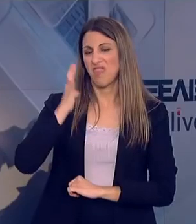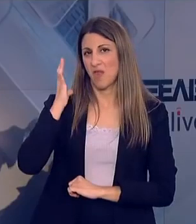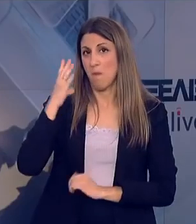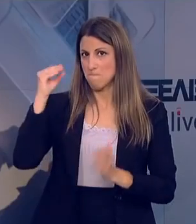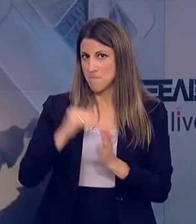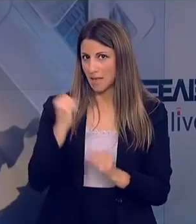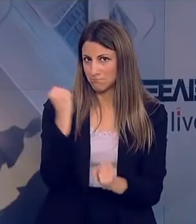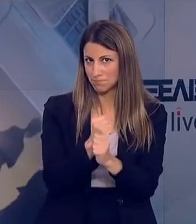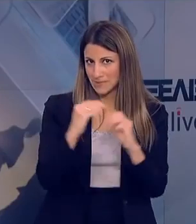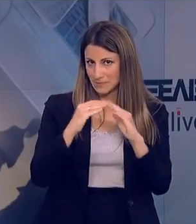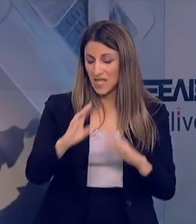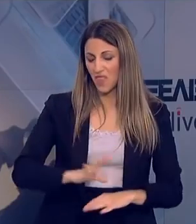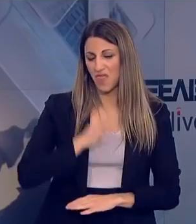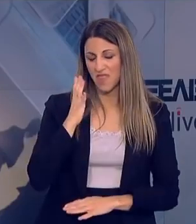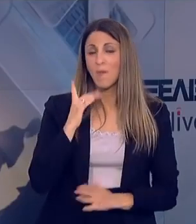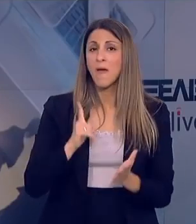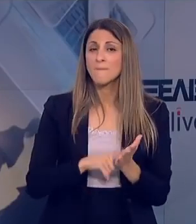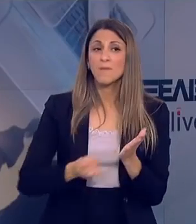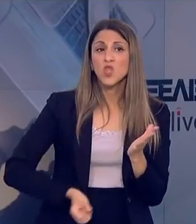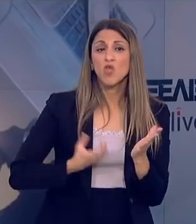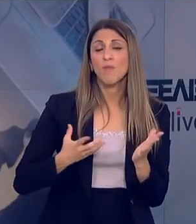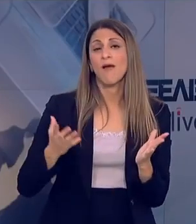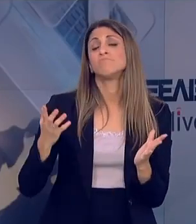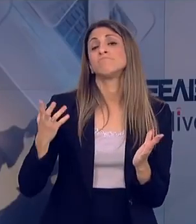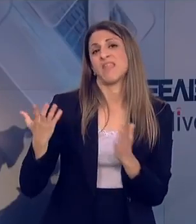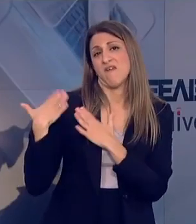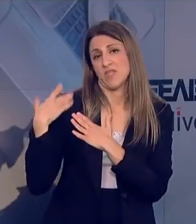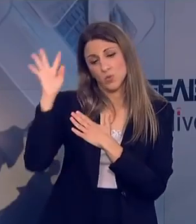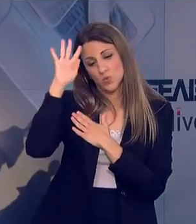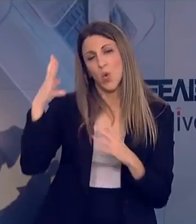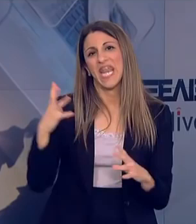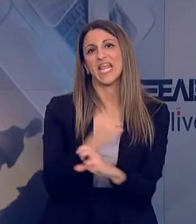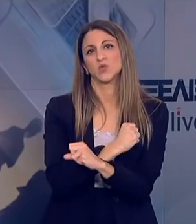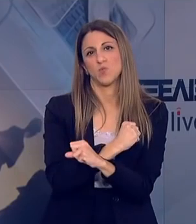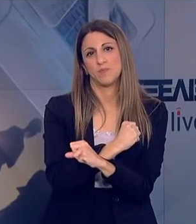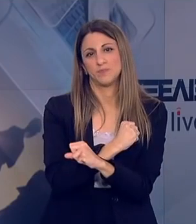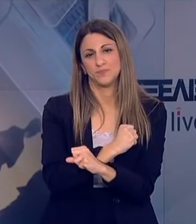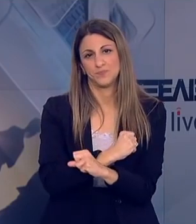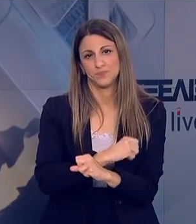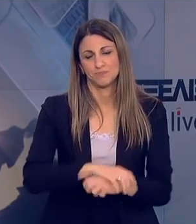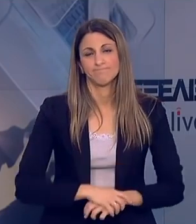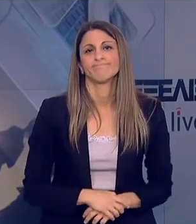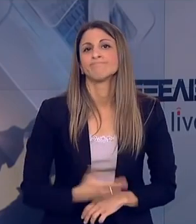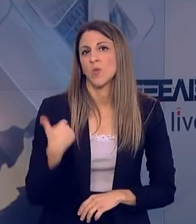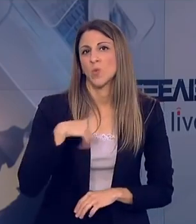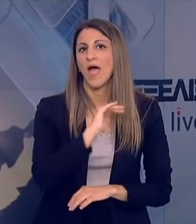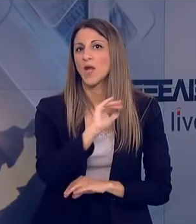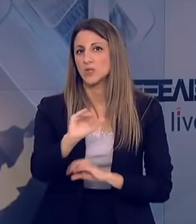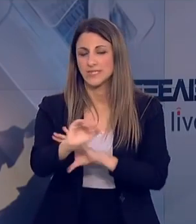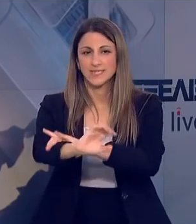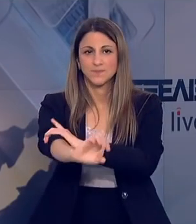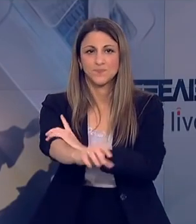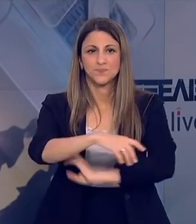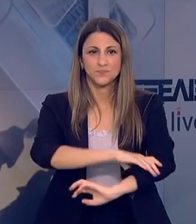μέχρι χθες. Μένουμε ασφαλείς, βγαίνουμε νικητές. Σας ευχαριστώ. Ευχαριστούμε, κύριε Υπουργέ. Να περάσουμε σε